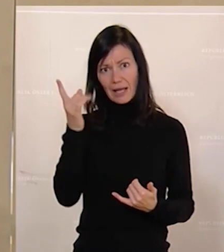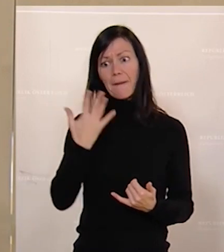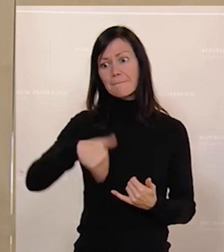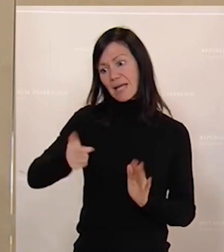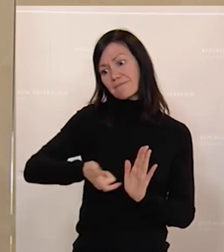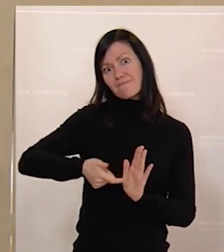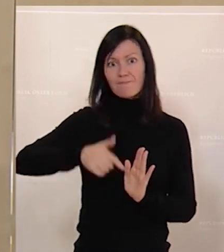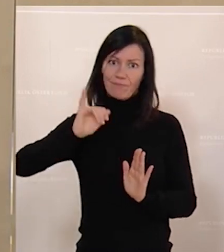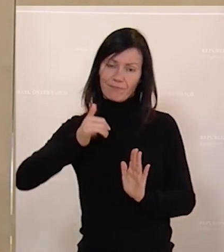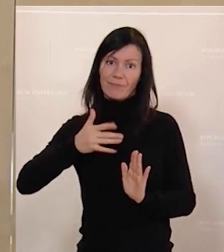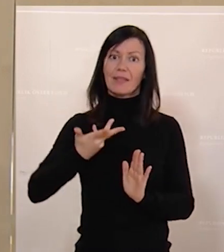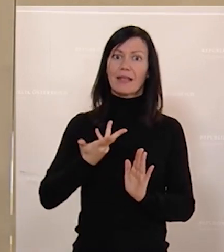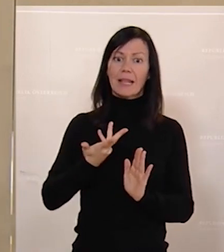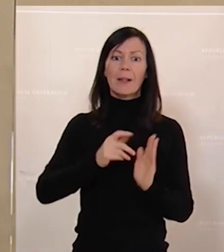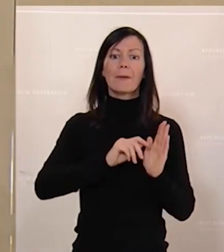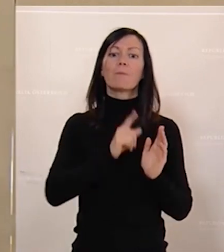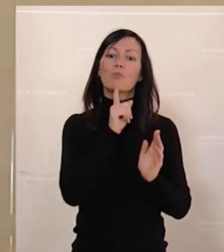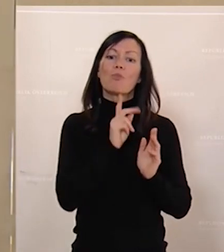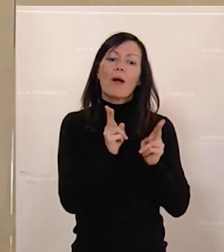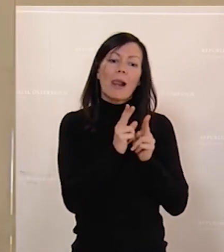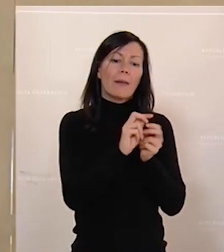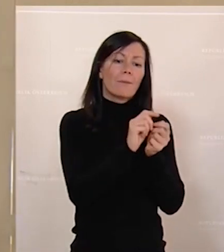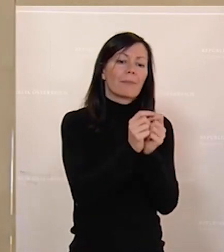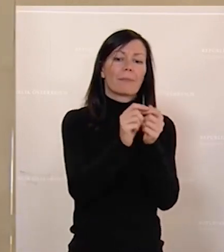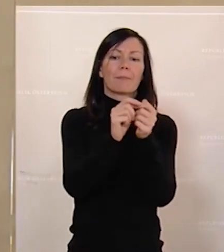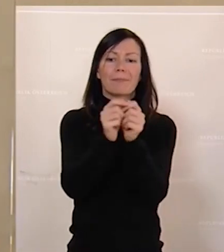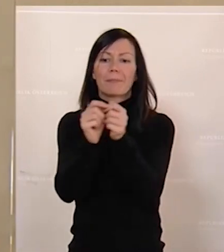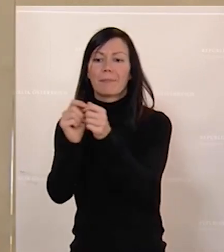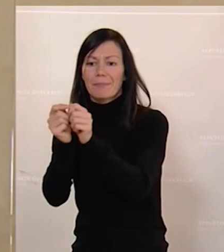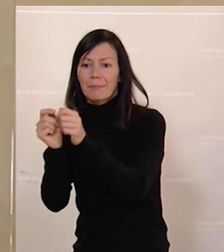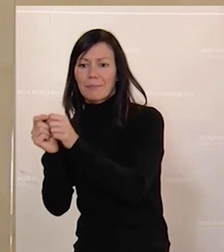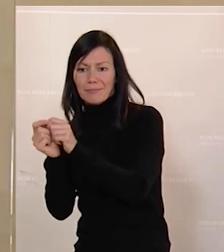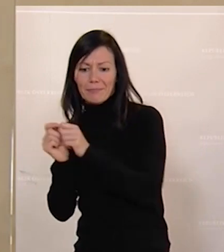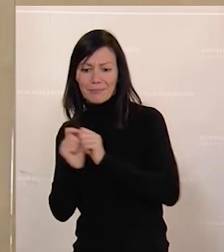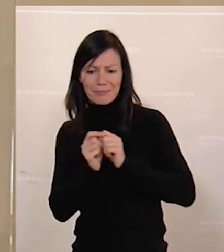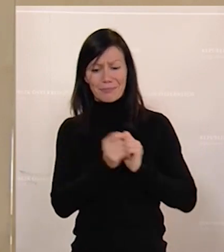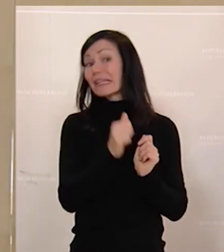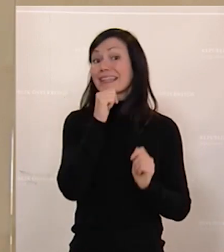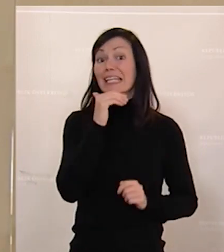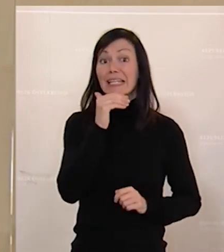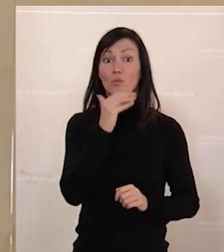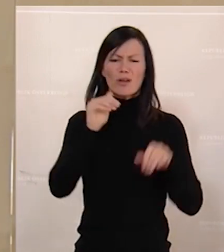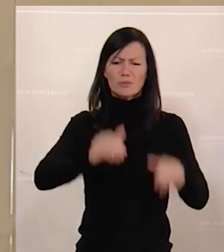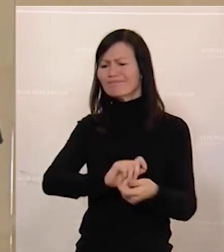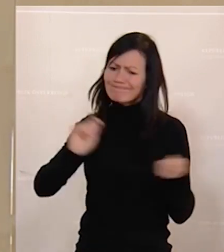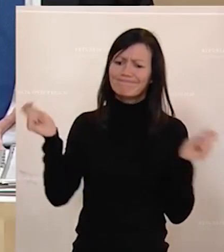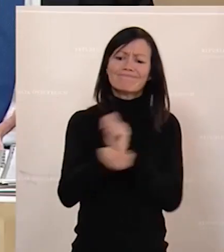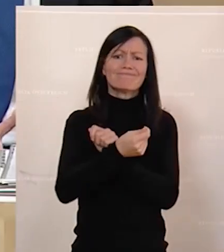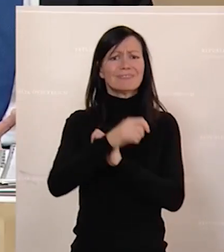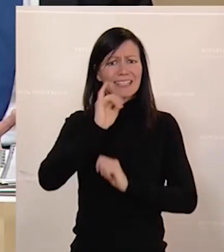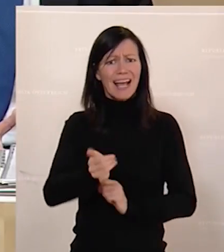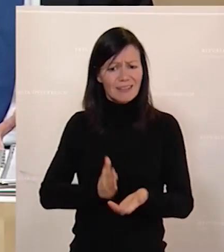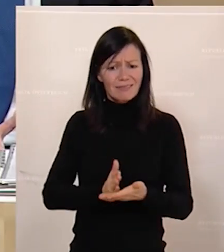zu sagen, dieses Drehen an kleinen Schräubchen, und es sind viele kleine Schräubchen, die Sie drehen wollen, das reicht nicht mehr. Das reicht nicht